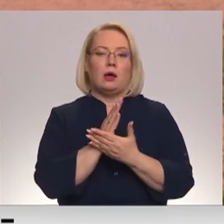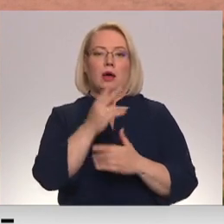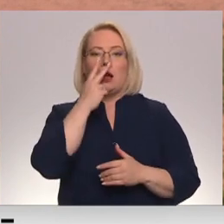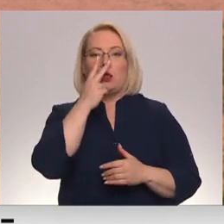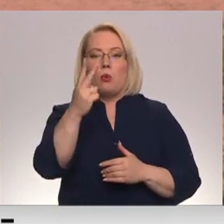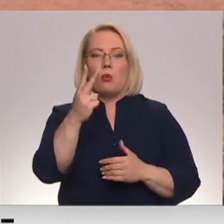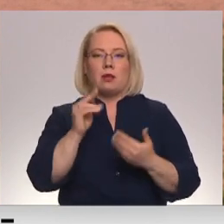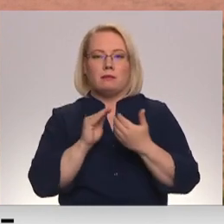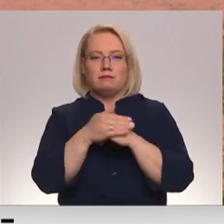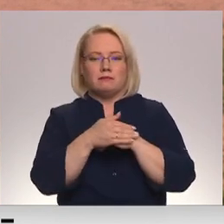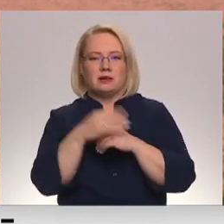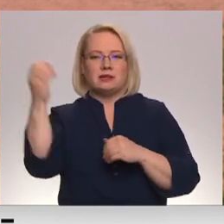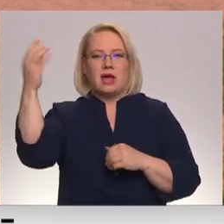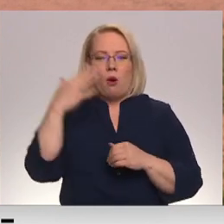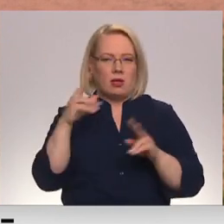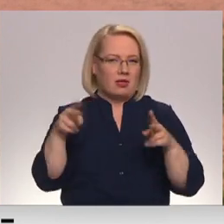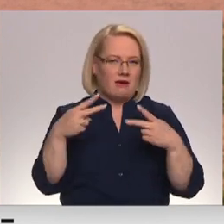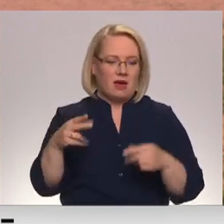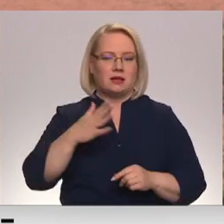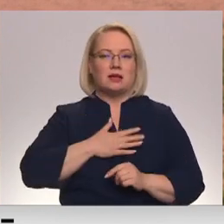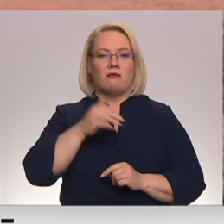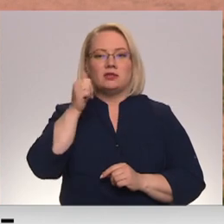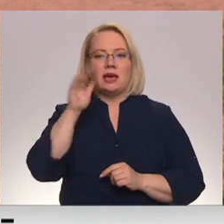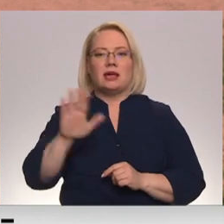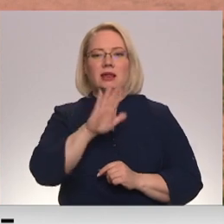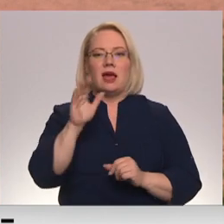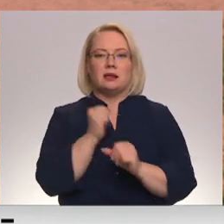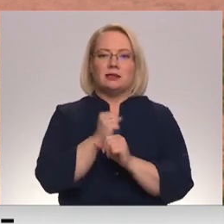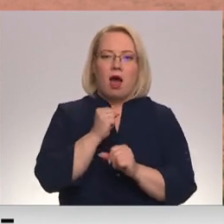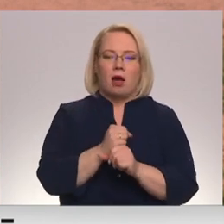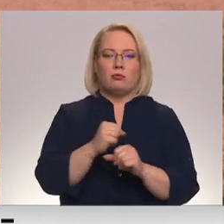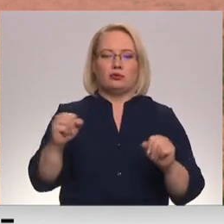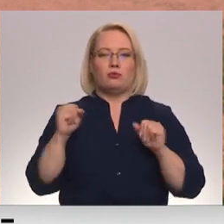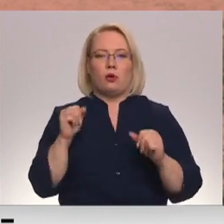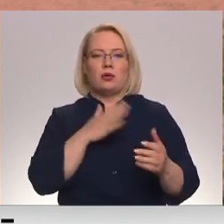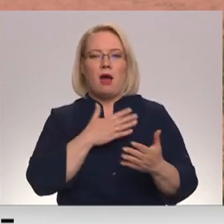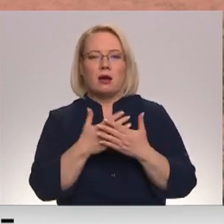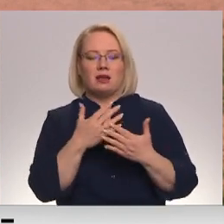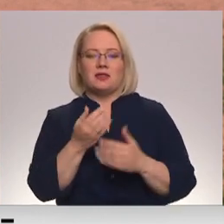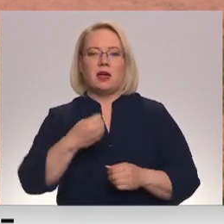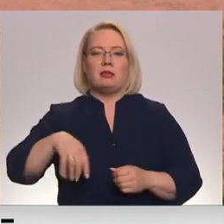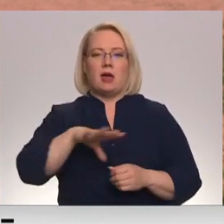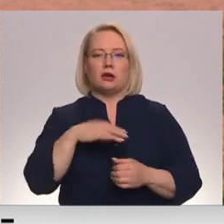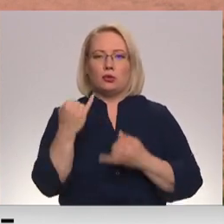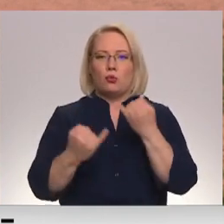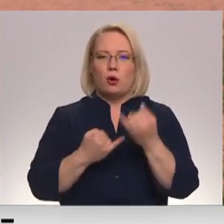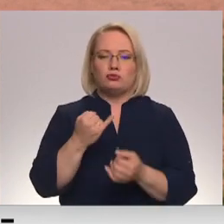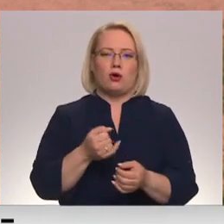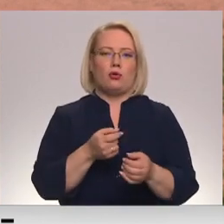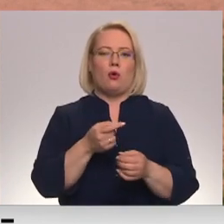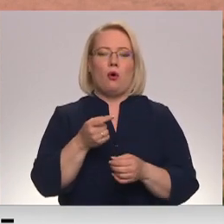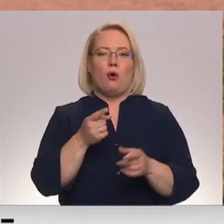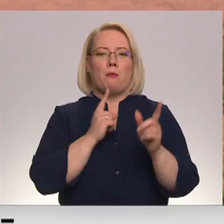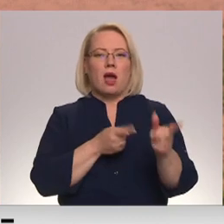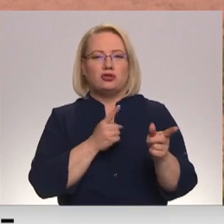lūkoties pēc ēnas, savus ikdienas darbu, sporta aktivitātes, dārza, kopšanu, nezinu, makšķerēšanu, varbūt vai